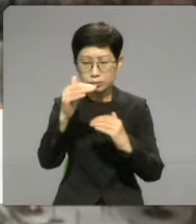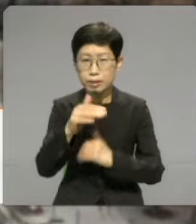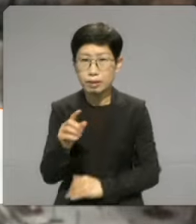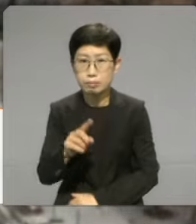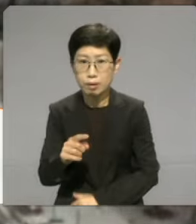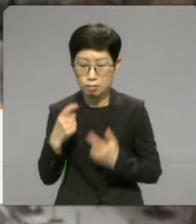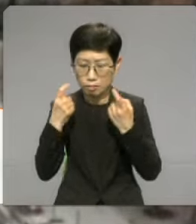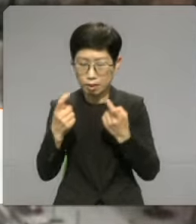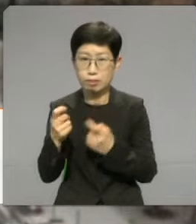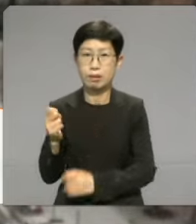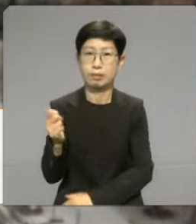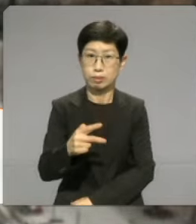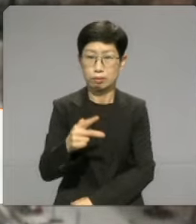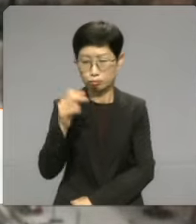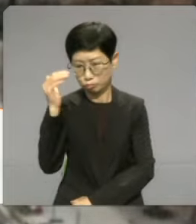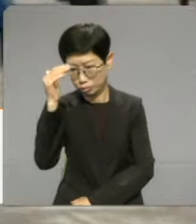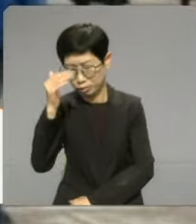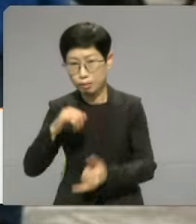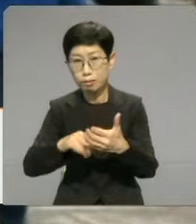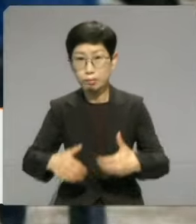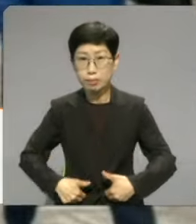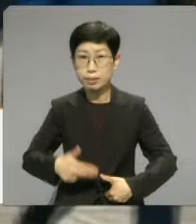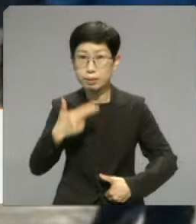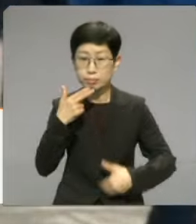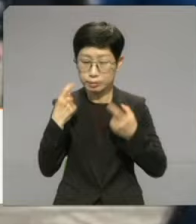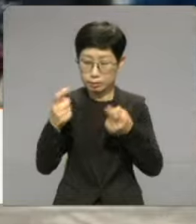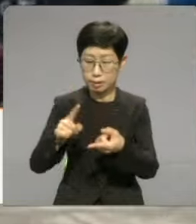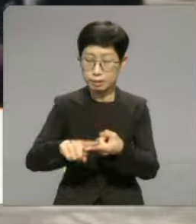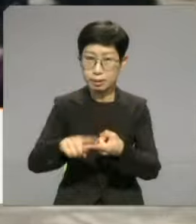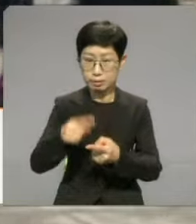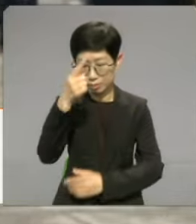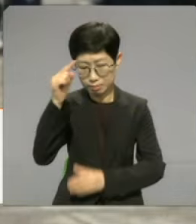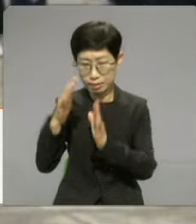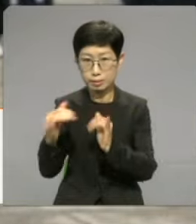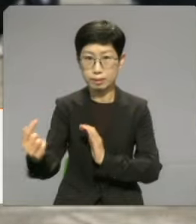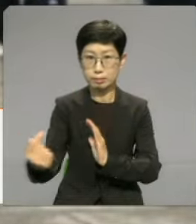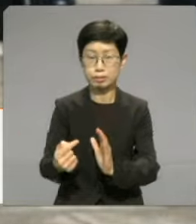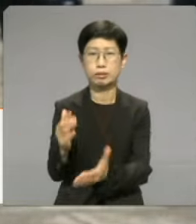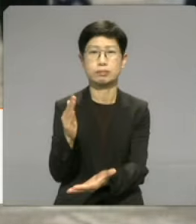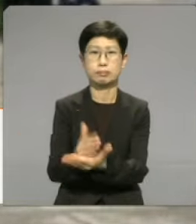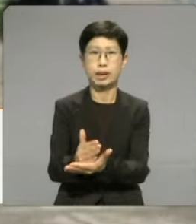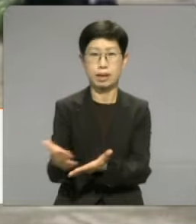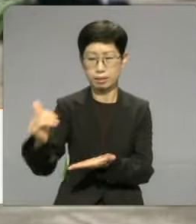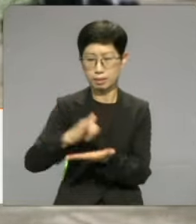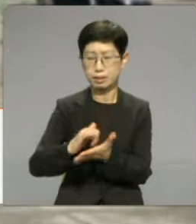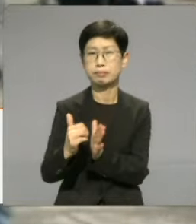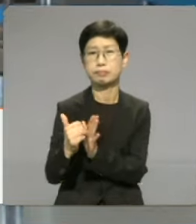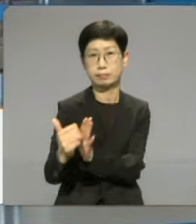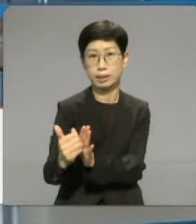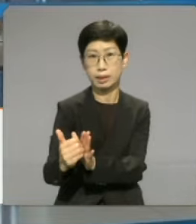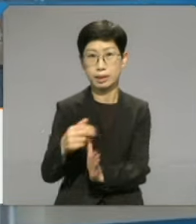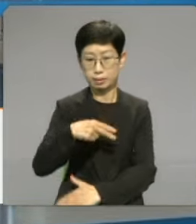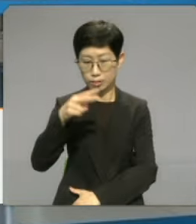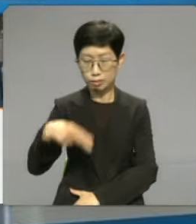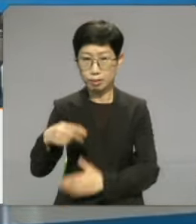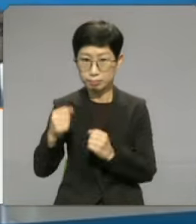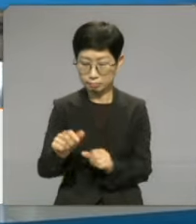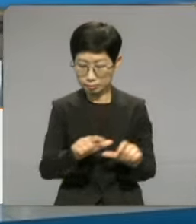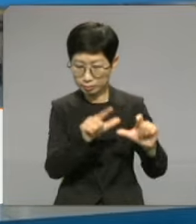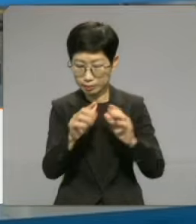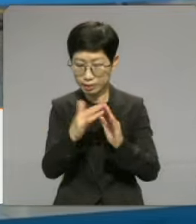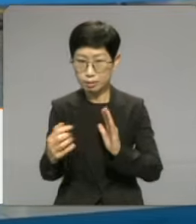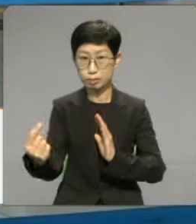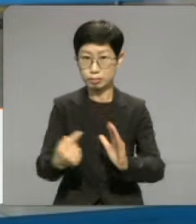따르면 관광은 물론이고 필수적이지 않은 여행에 대해서는 러시아인의 입국이 거부되며 노르웨이에 거주하는 가족을 방문하는